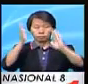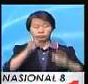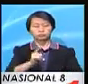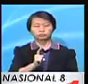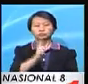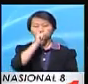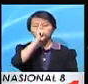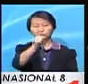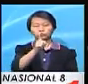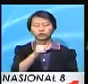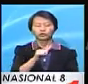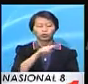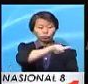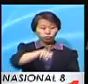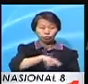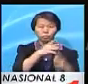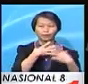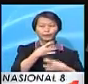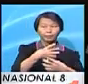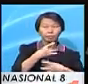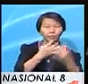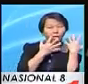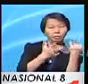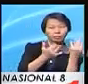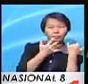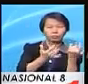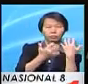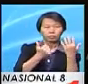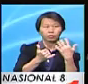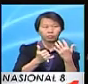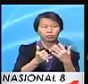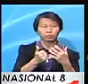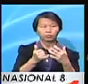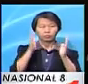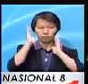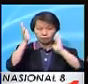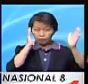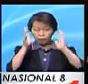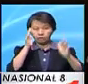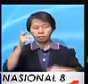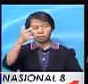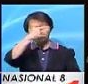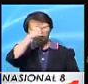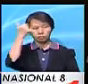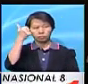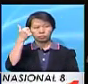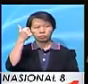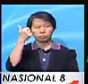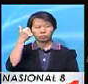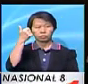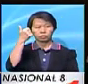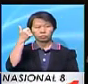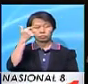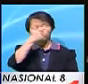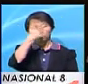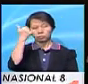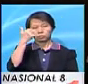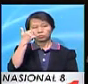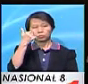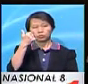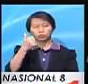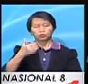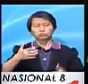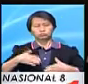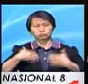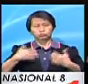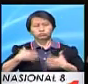pastinya dinantikan oleh peminat-peminat bola sepak terpantan. Dan di waktu ini menceritakan